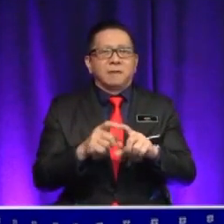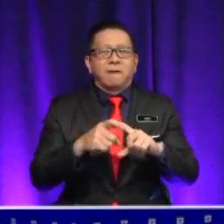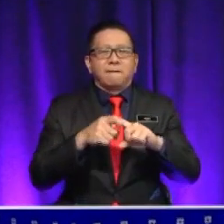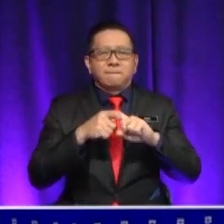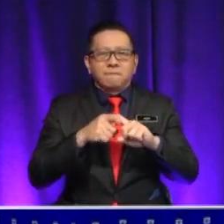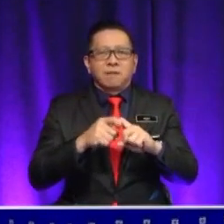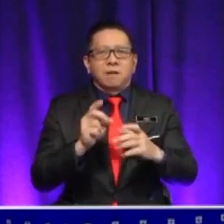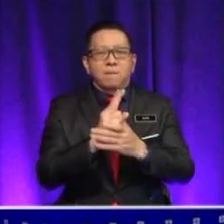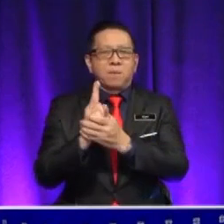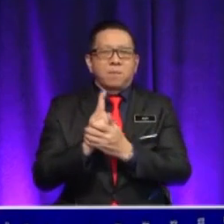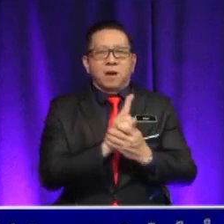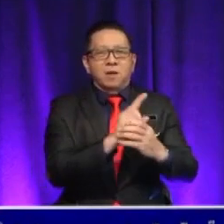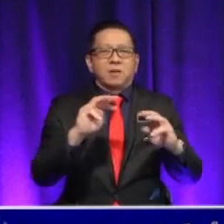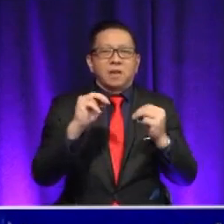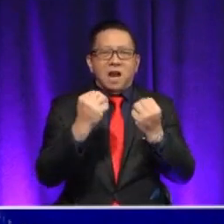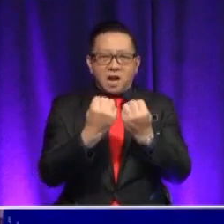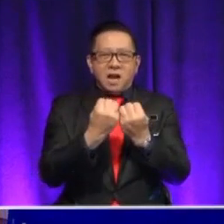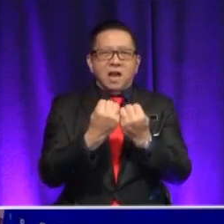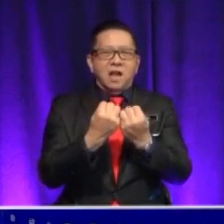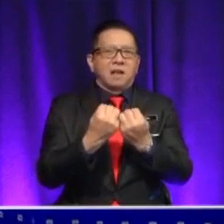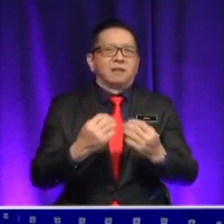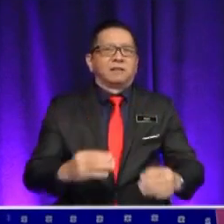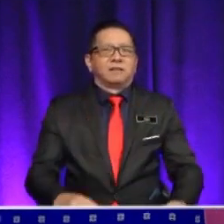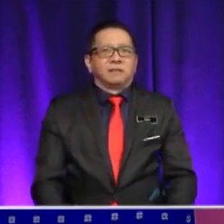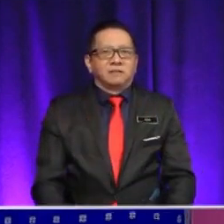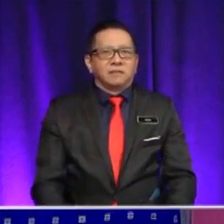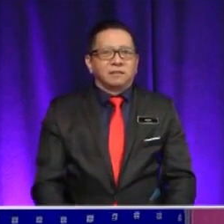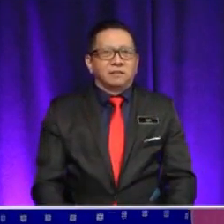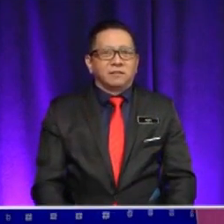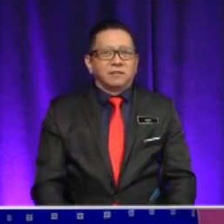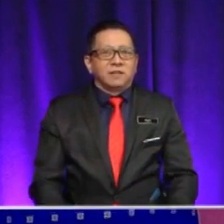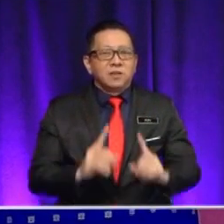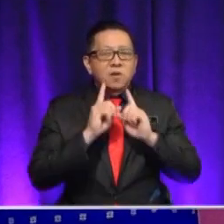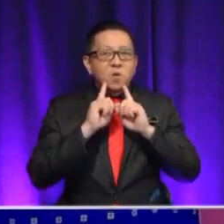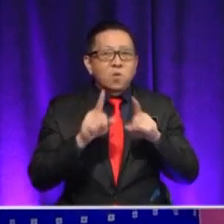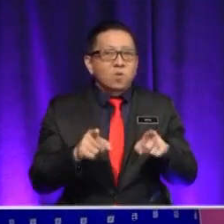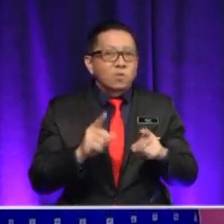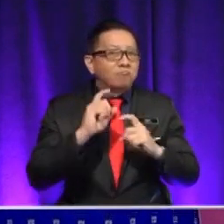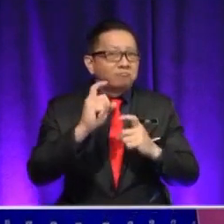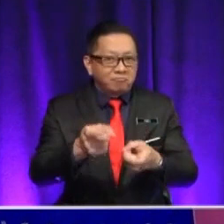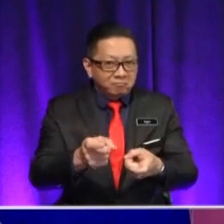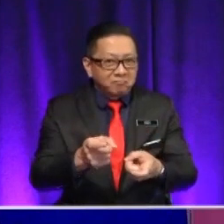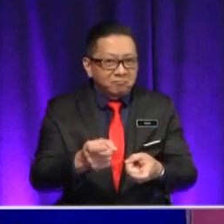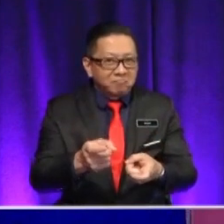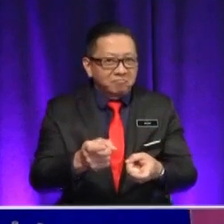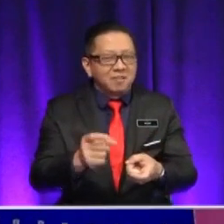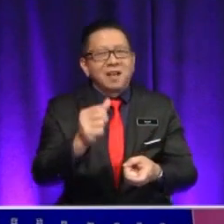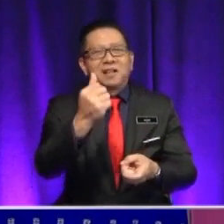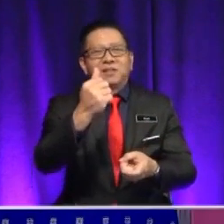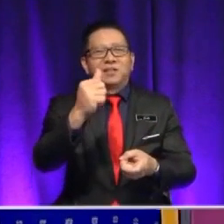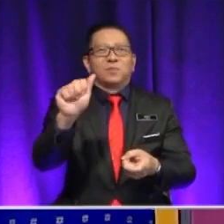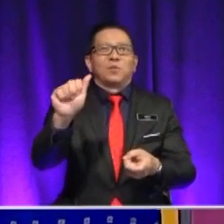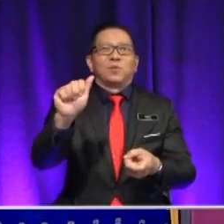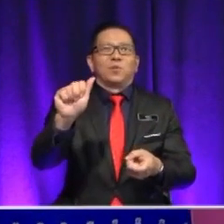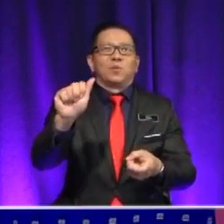dalam sesebuah masyarakat. Okey, macam mana dengan jawapan Danish tadi, cikgu? Jawapan Danish tu pun kita boleh bagi sekuntum